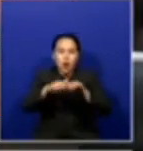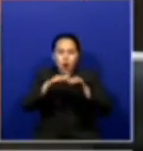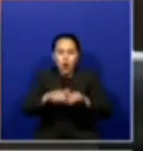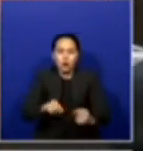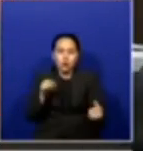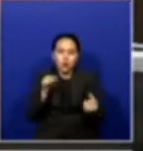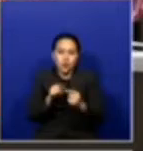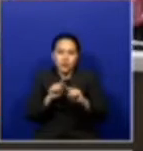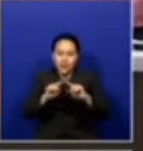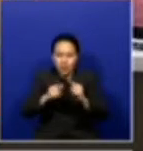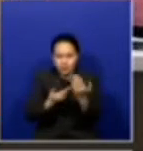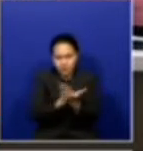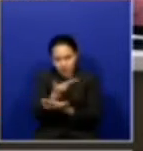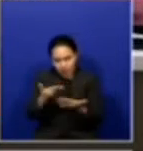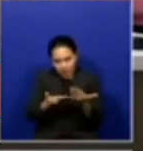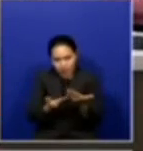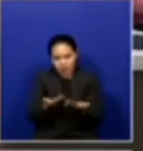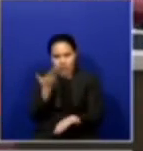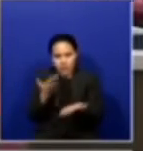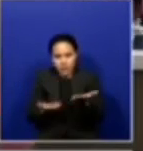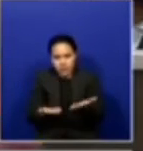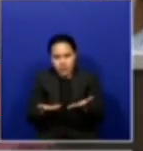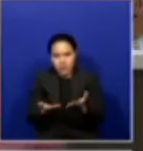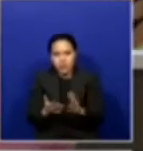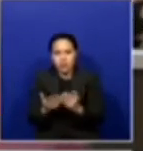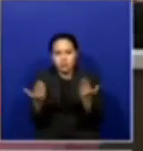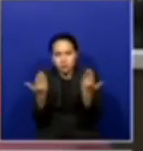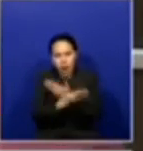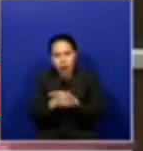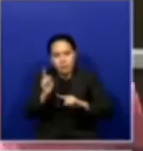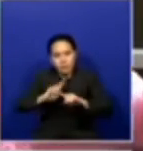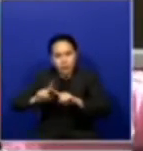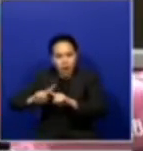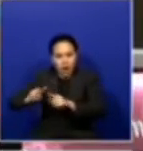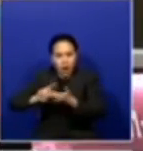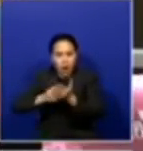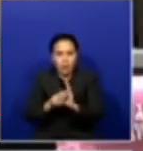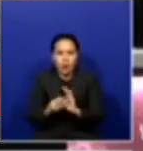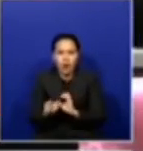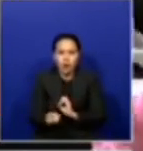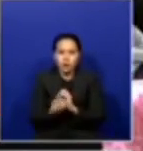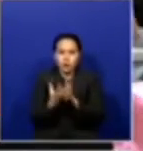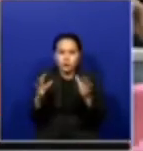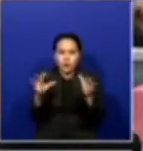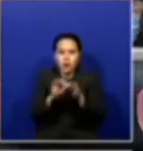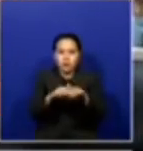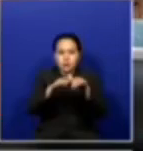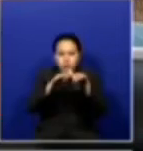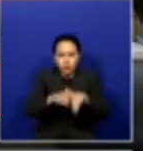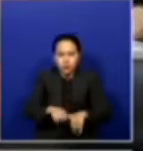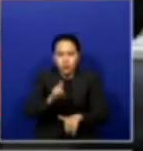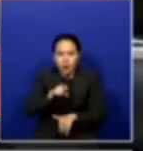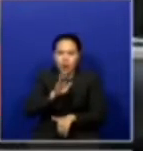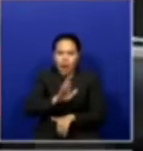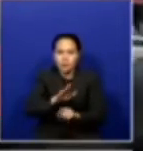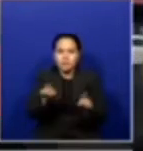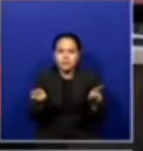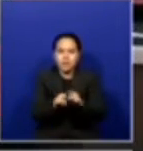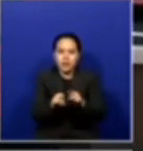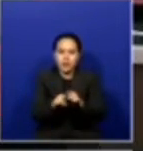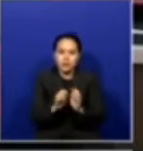ารณาหรือการแปรยติใดๆที่ส่งผลให้เป็นการลดหรือตัดทอนก็ต้องห้ามด้วยนะฮะผ